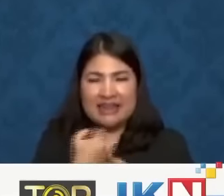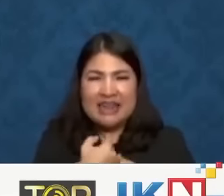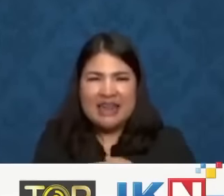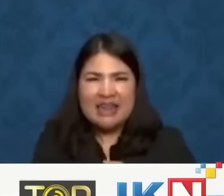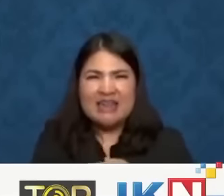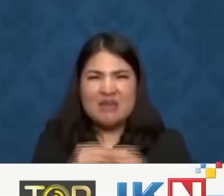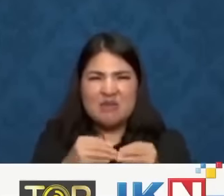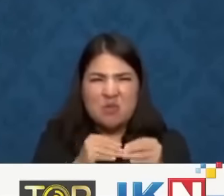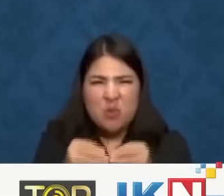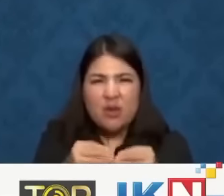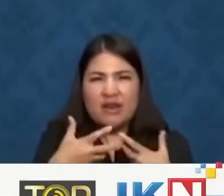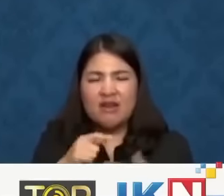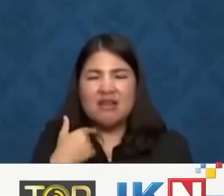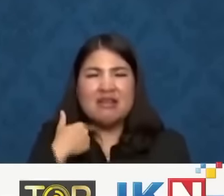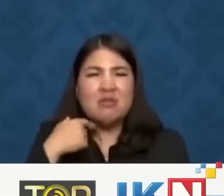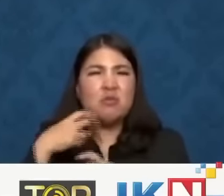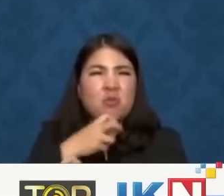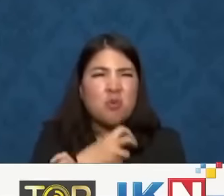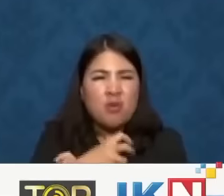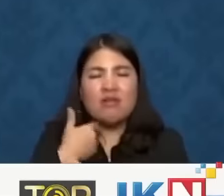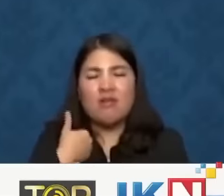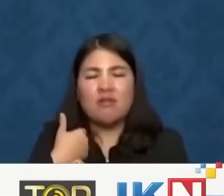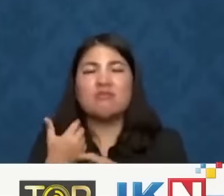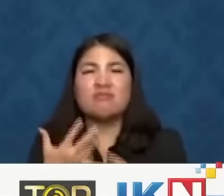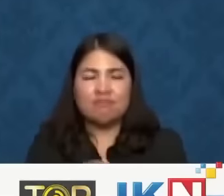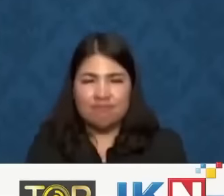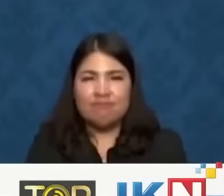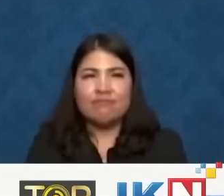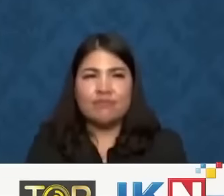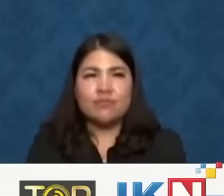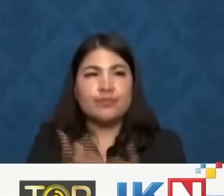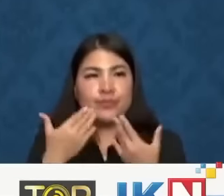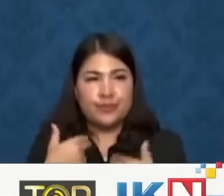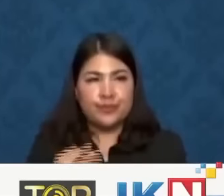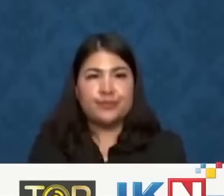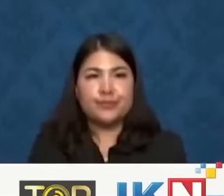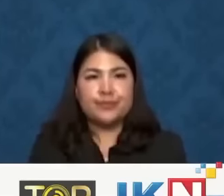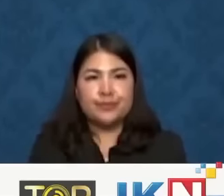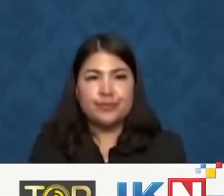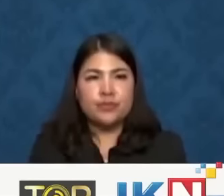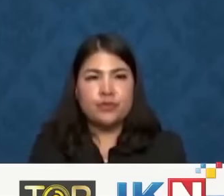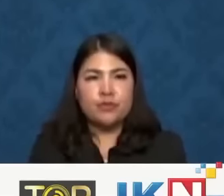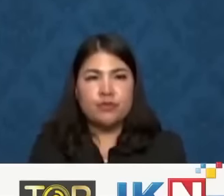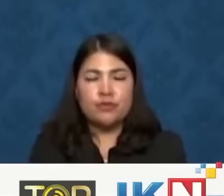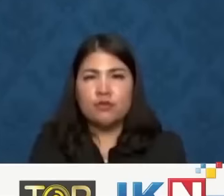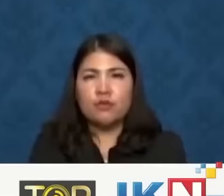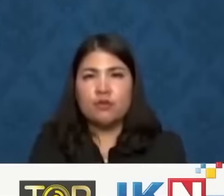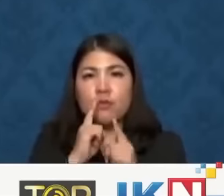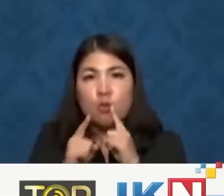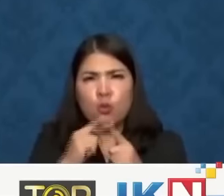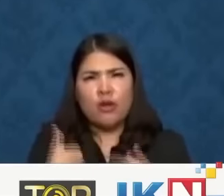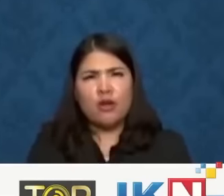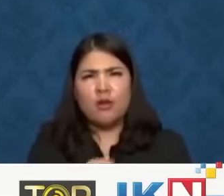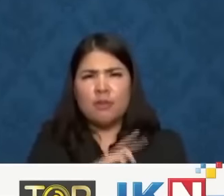นักโทษสามารถไปใช้ชีวิตอยู่นอกเรือนจำได้หลายวันไม่เหมือนกับนักโทษคนอื่นไม่เหมือนกับผู้ป่วยคนอื่นมันเกิดอะไรขึ้นล